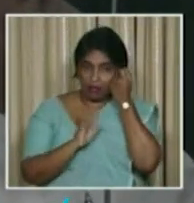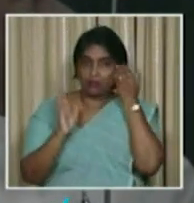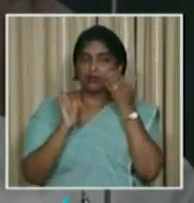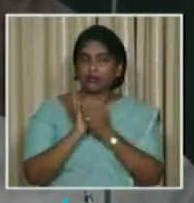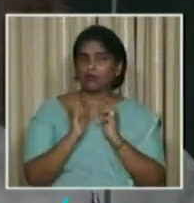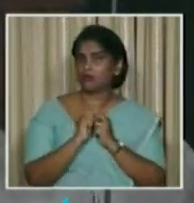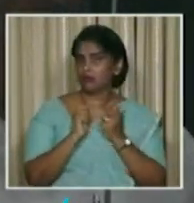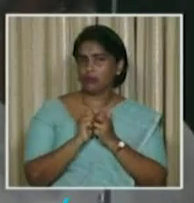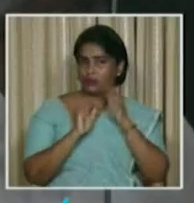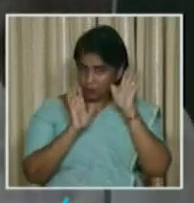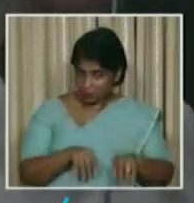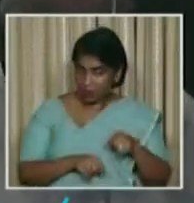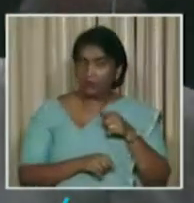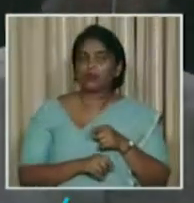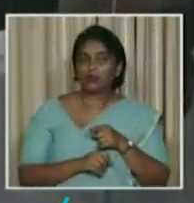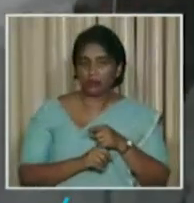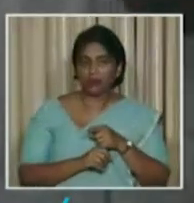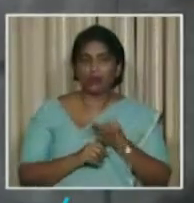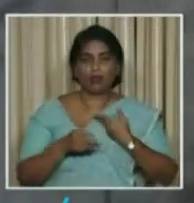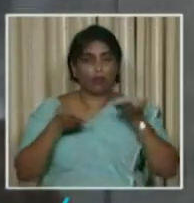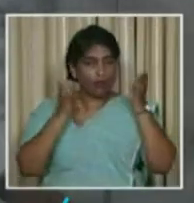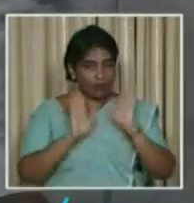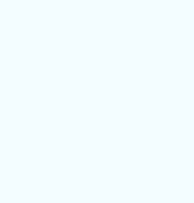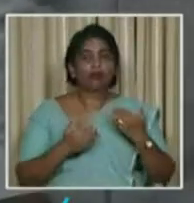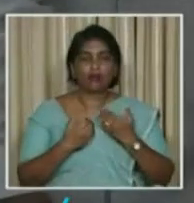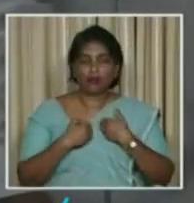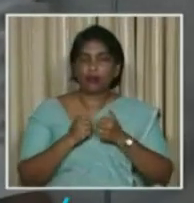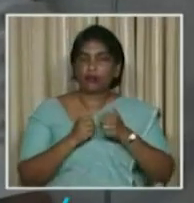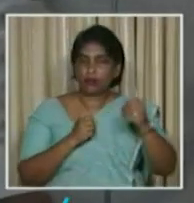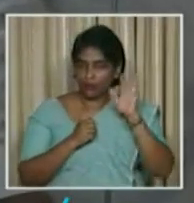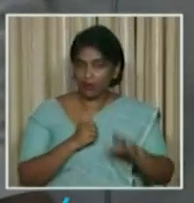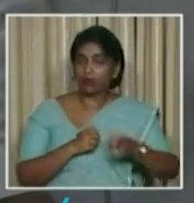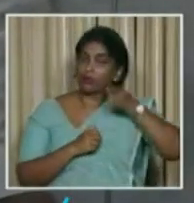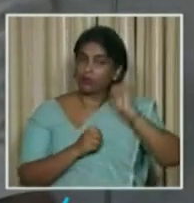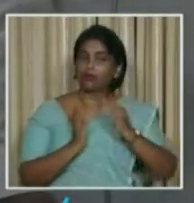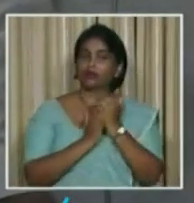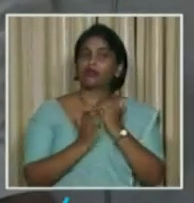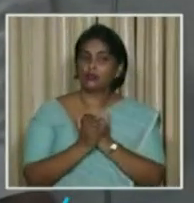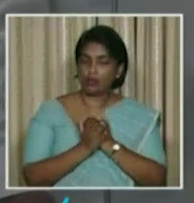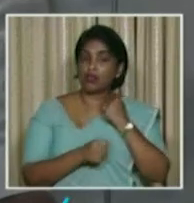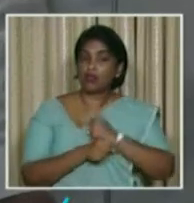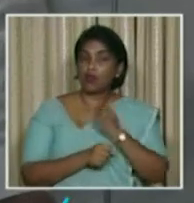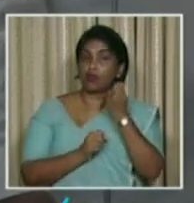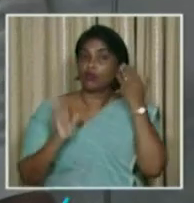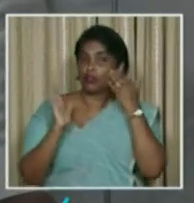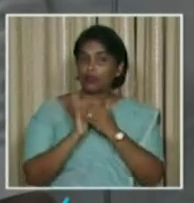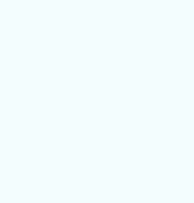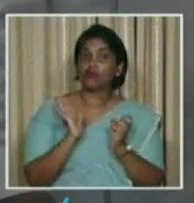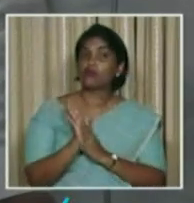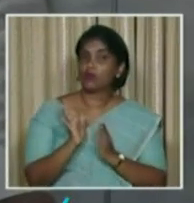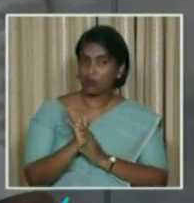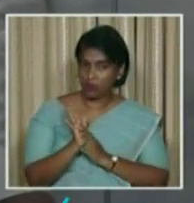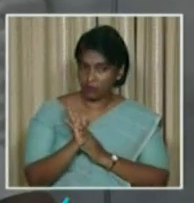ව්‍යාකූල තත්වයක් ඇති කරන්නේ නම් අවසාන වශයෙන් අපට කළ හැකේ ස්ථාවර නියෝග අනුව රජයේ මුදල් පිළිබඳ කාරක